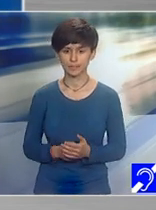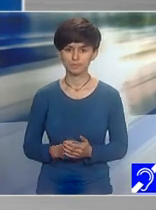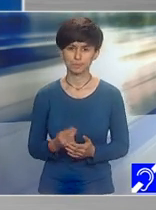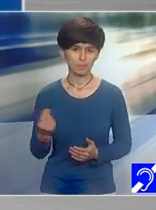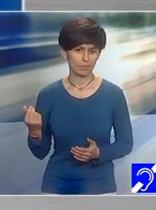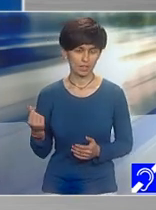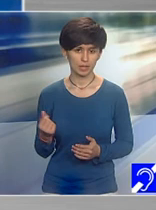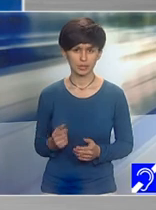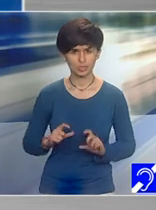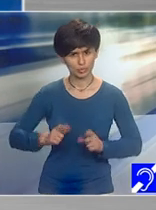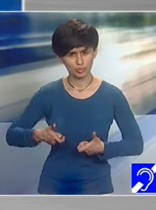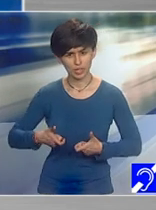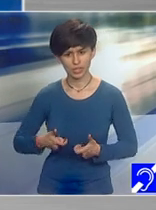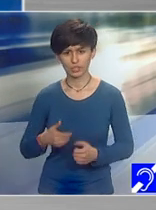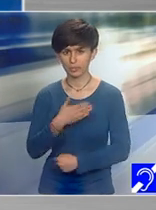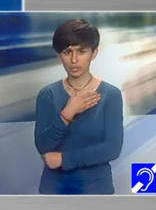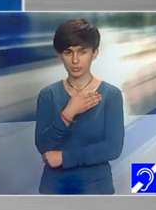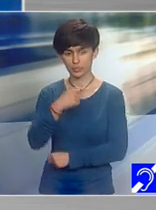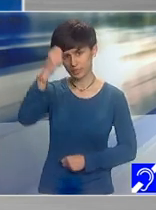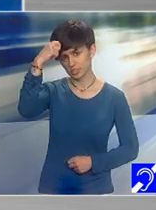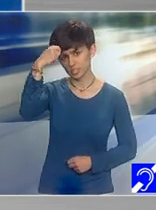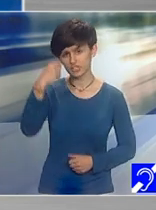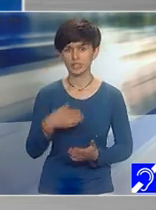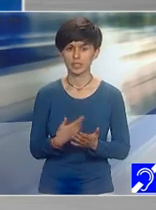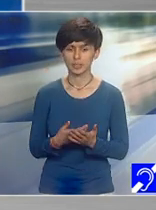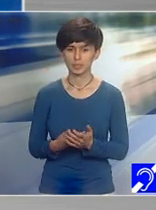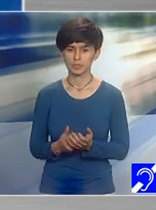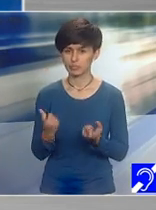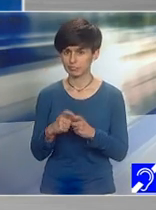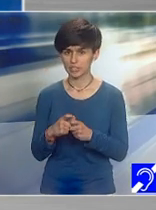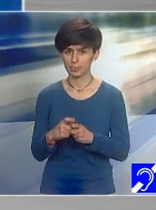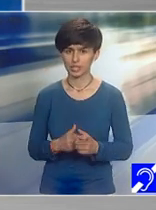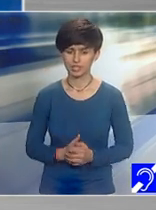firme și cetățeni, fiindcă la Cluj era blocat totul. Dar